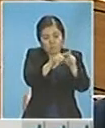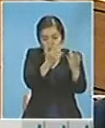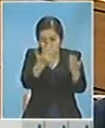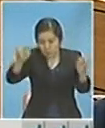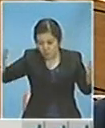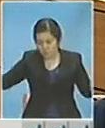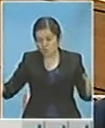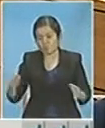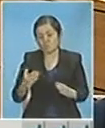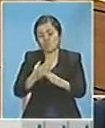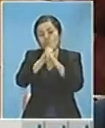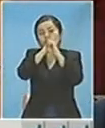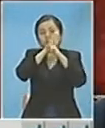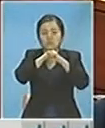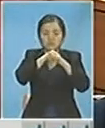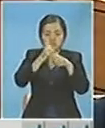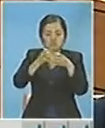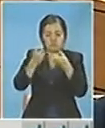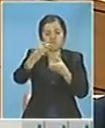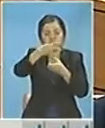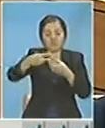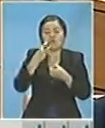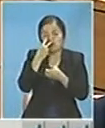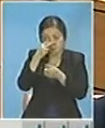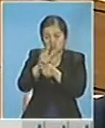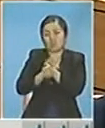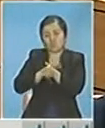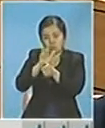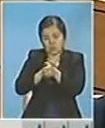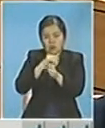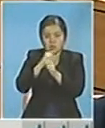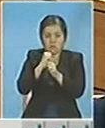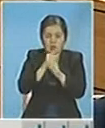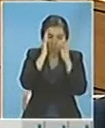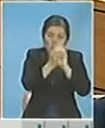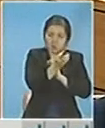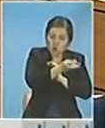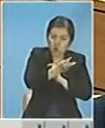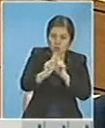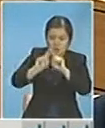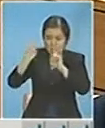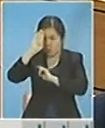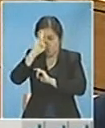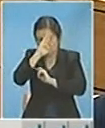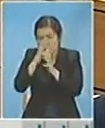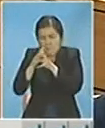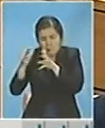ปในนั้นนะครับซึ่งผมเห็นใจนะครับราชบัณฑิตในปัจจุบันนี้มีจำนวนน้อยนะครับและผมก็ไม่แน่ใจว่าสามารถที่ครอบคลุมทุกสาขาวิ